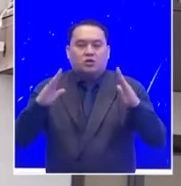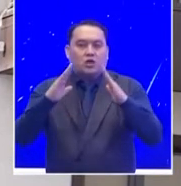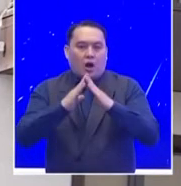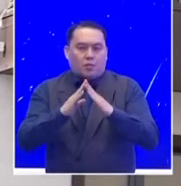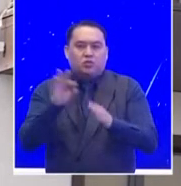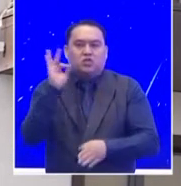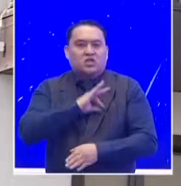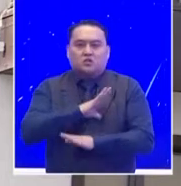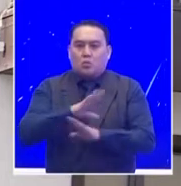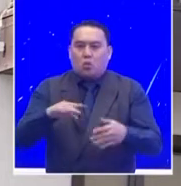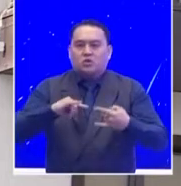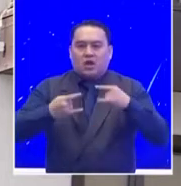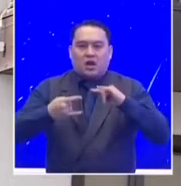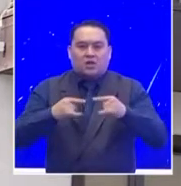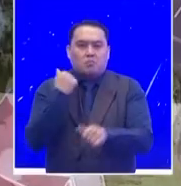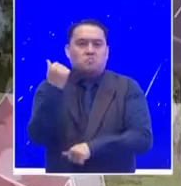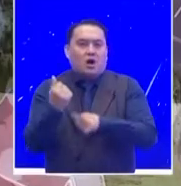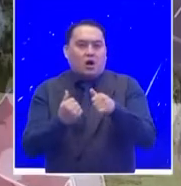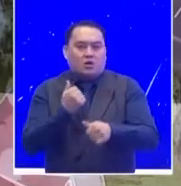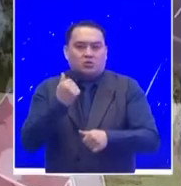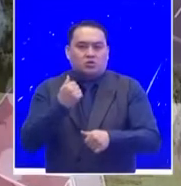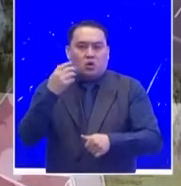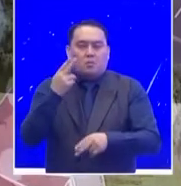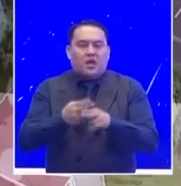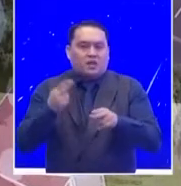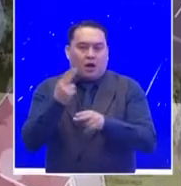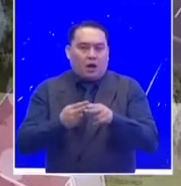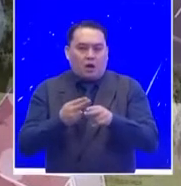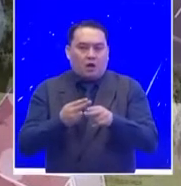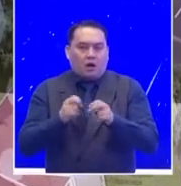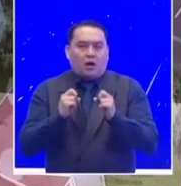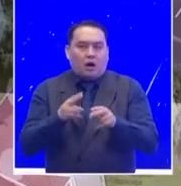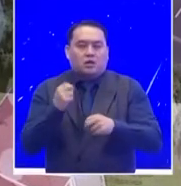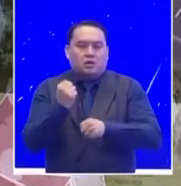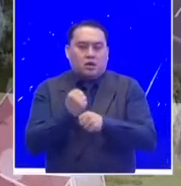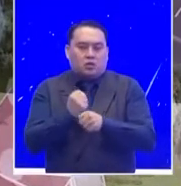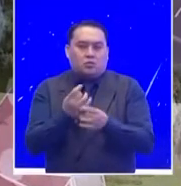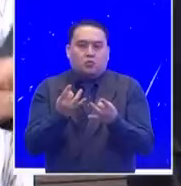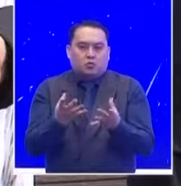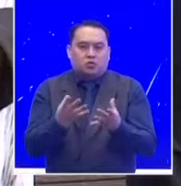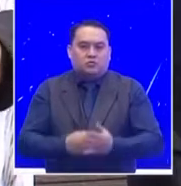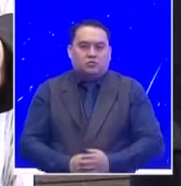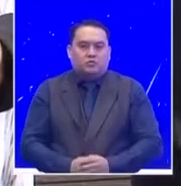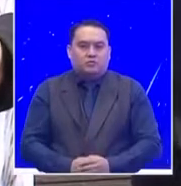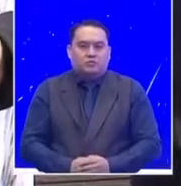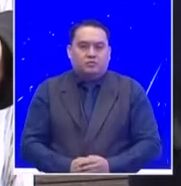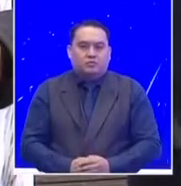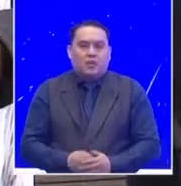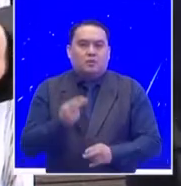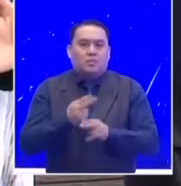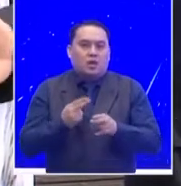не использовались кирпичи и материалы из черного металла, как это делают обычно. Сделано из оцинкованного